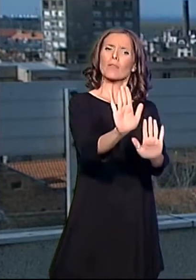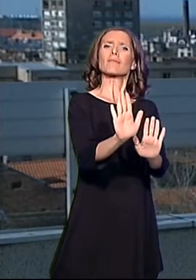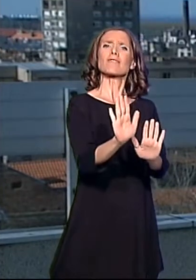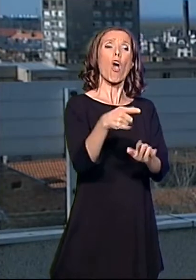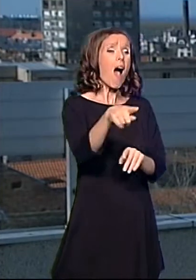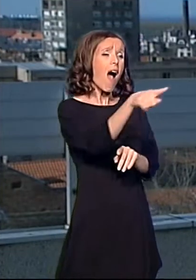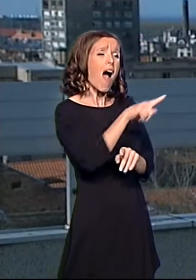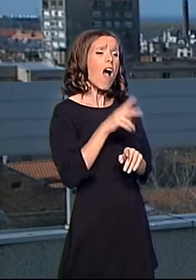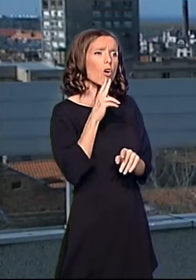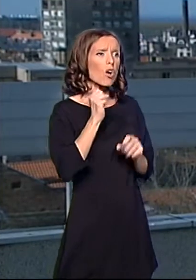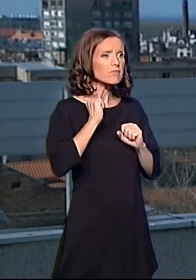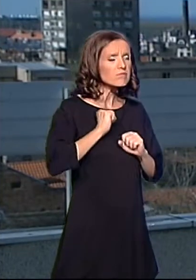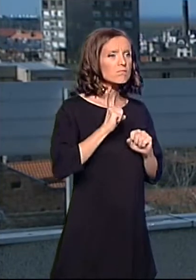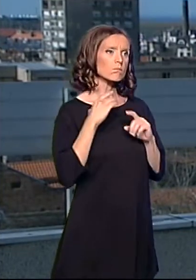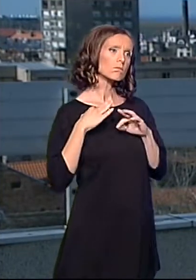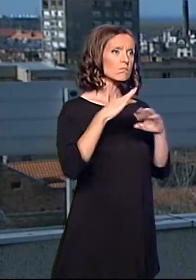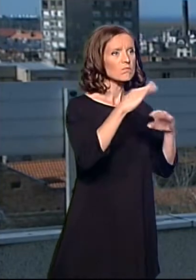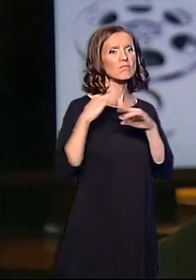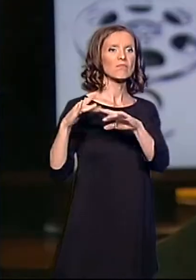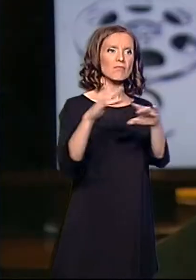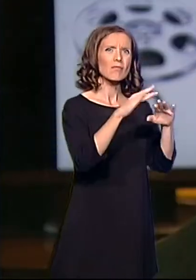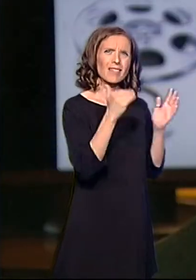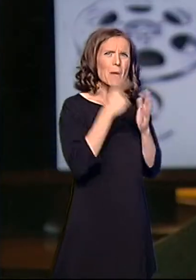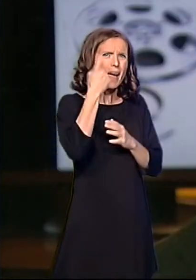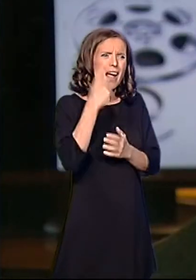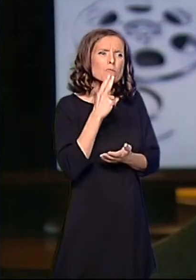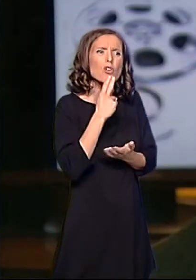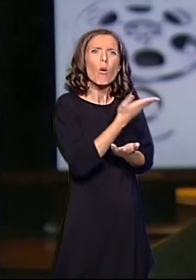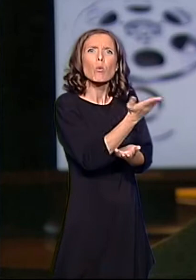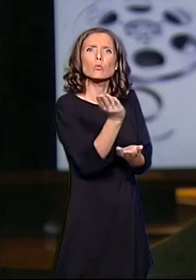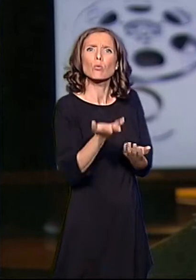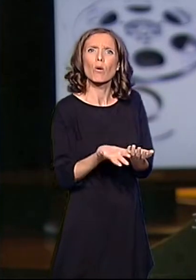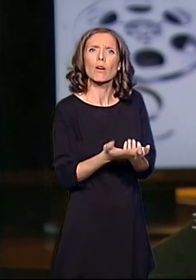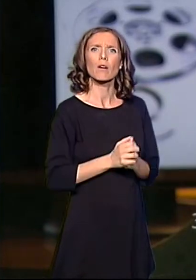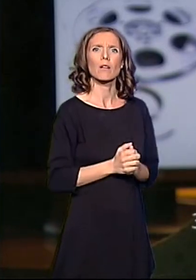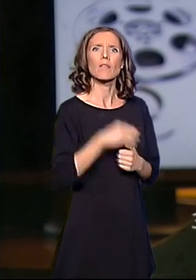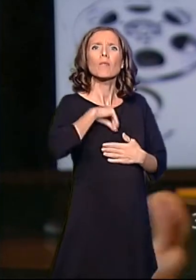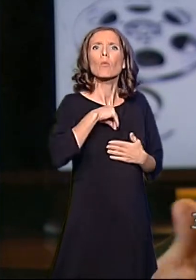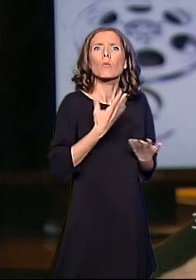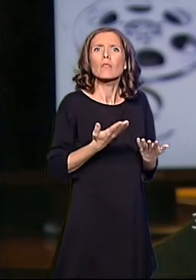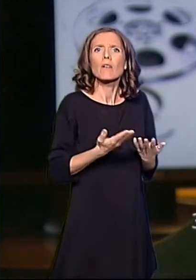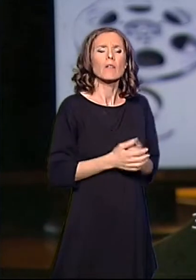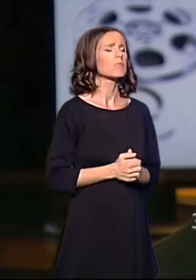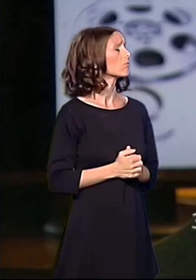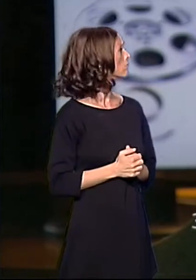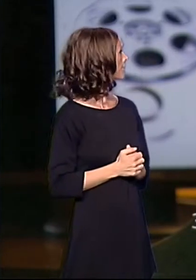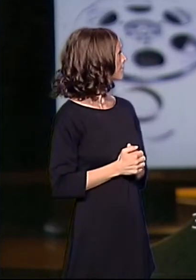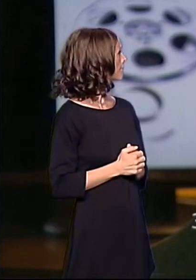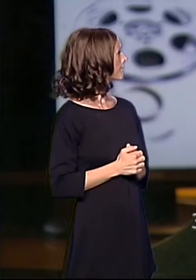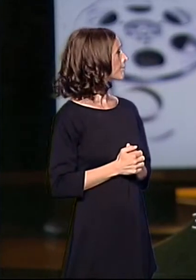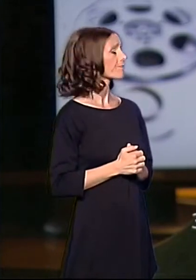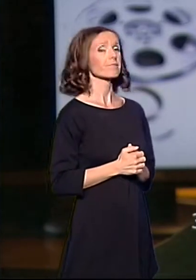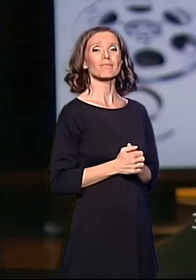poistovećuju da razmisle ko su i šta su. Filmske priče su vrlo često usmerene što